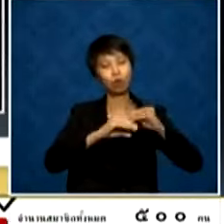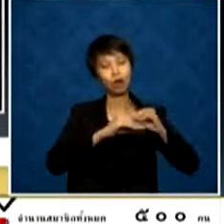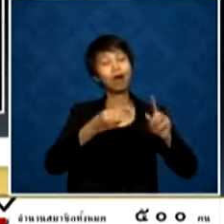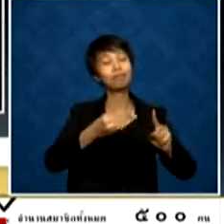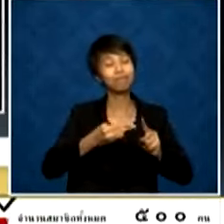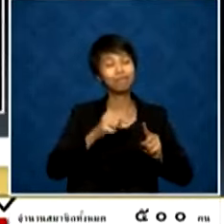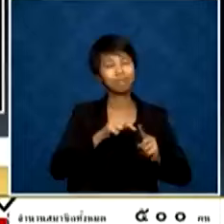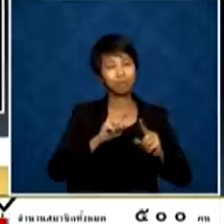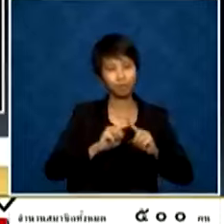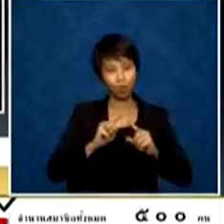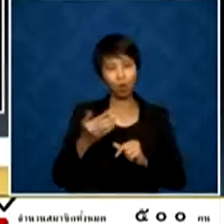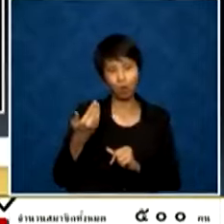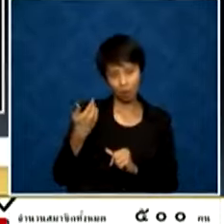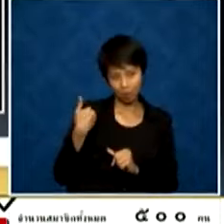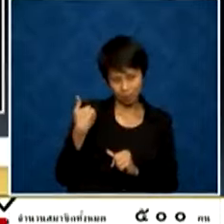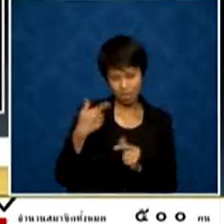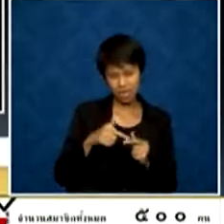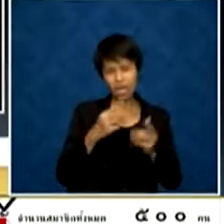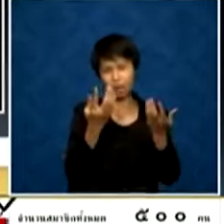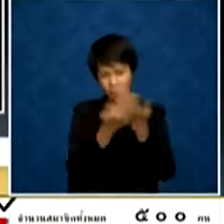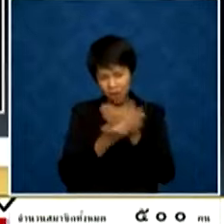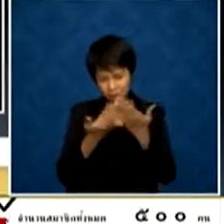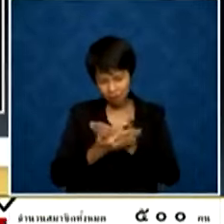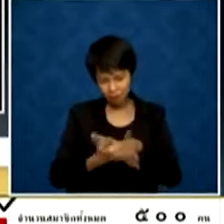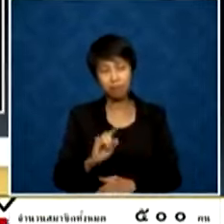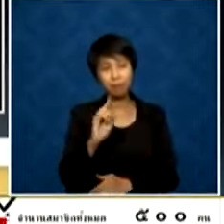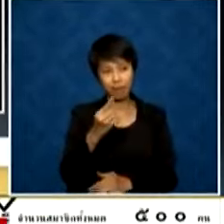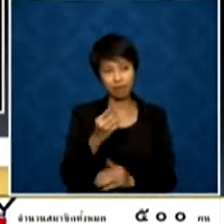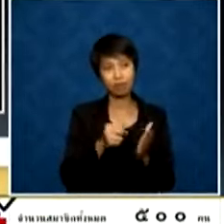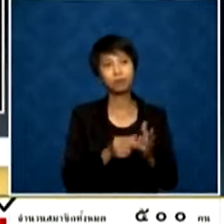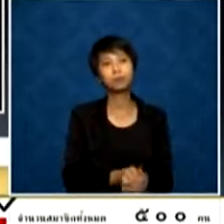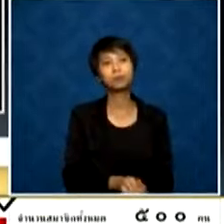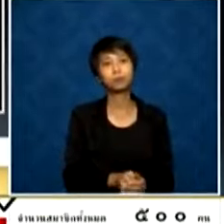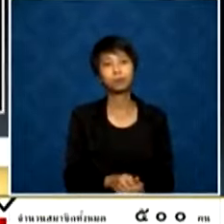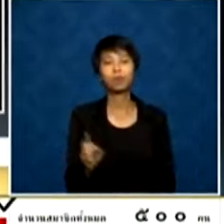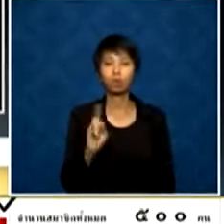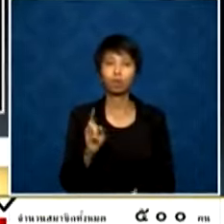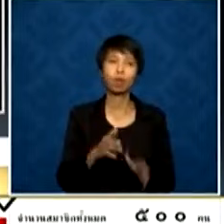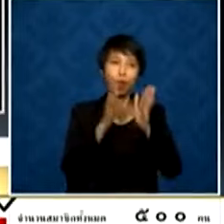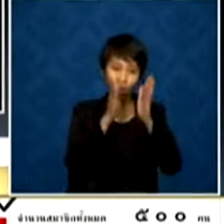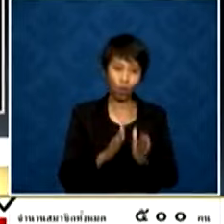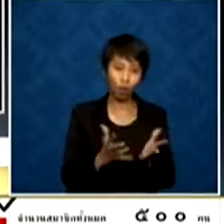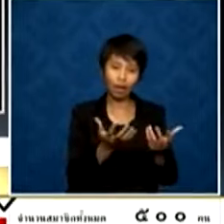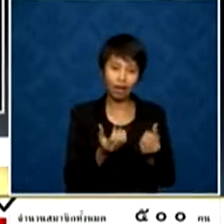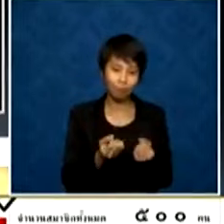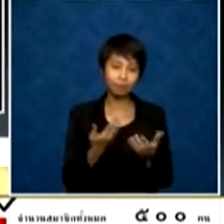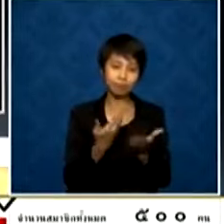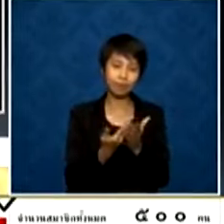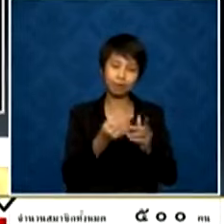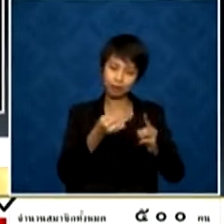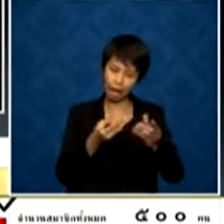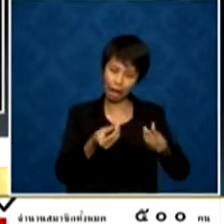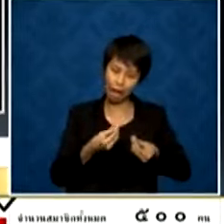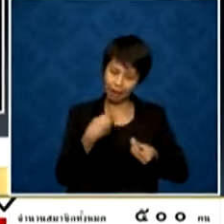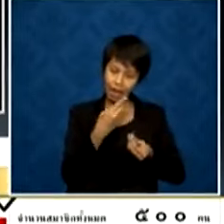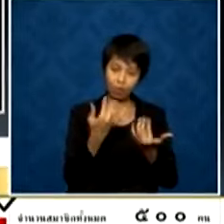เนี่ยนะครับตั้งแต่ปี2509แก้ไขเพิ่มเติมปี2550เนี่ยนะครับไม่มีระบุไว้อะมันไม่มีระบุไว้